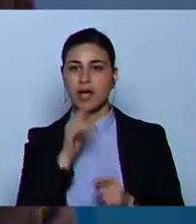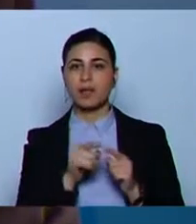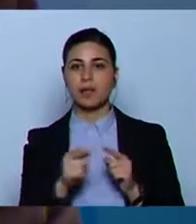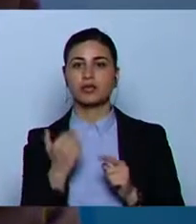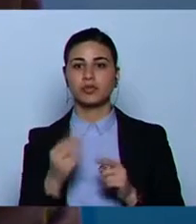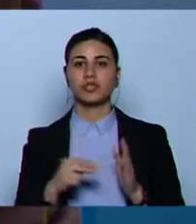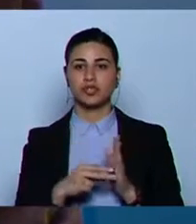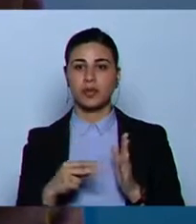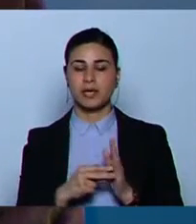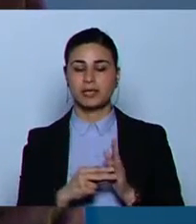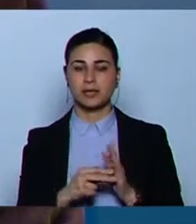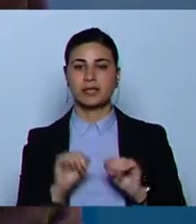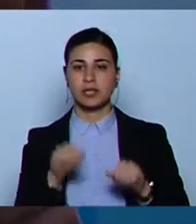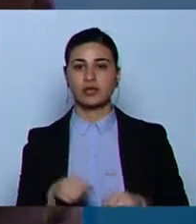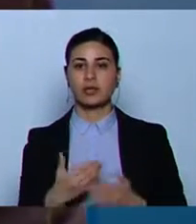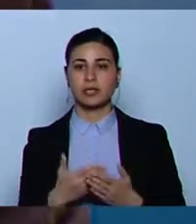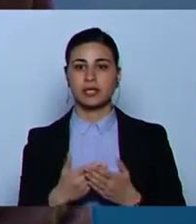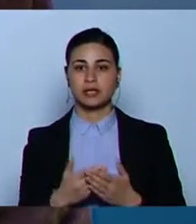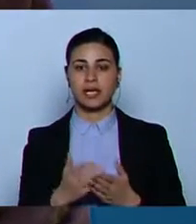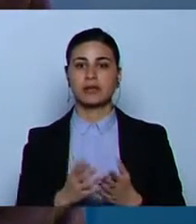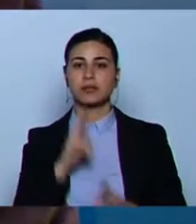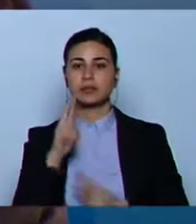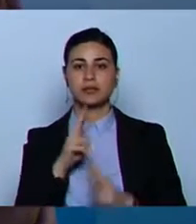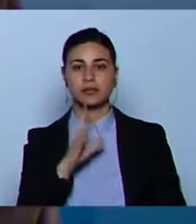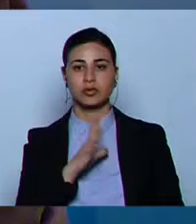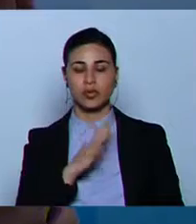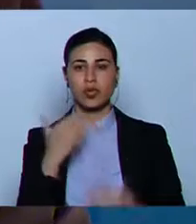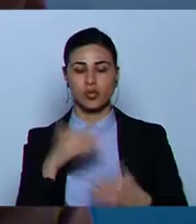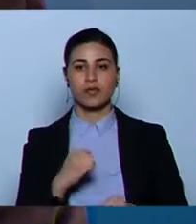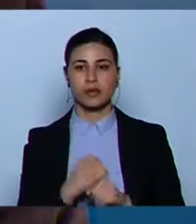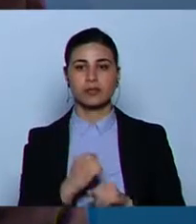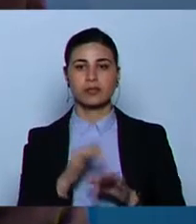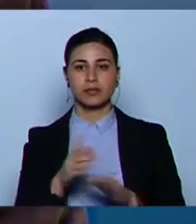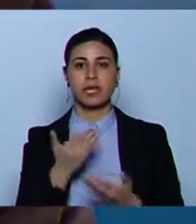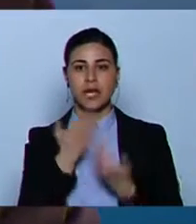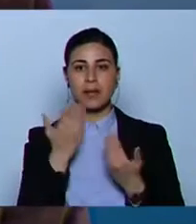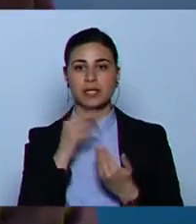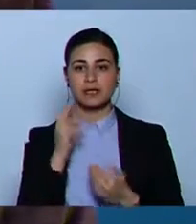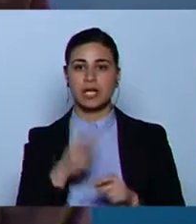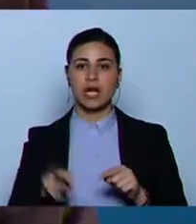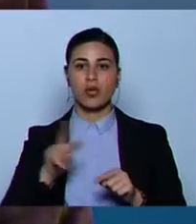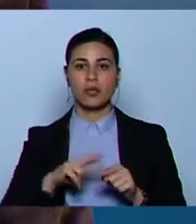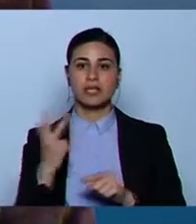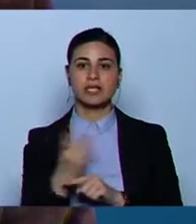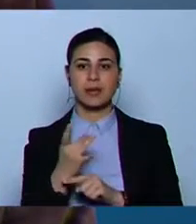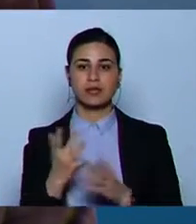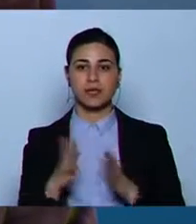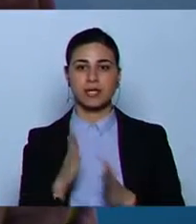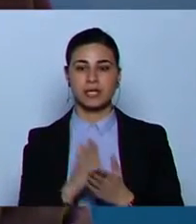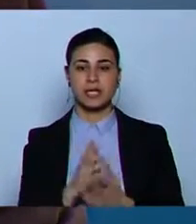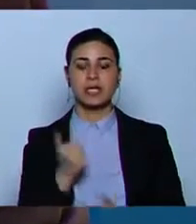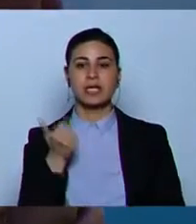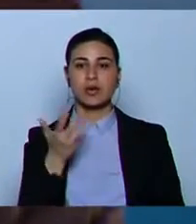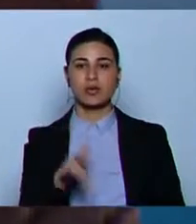მისი შეფასების საშუალებას. მათ შორის პეტიციას ვახსენებ, რომელიც იხვეწა პეტიცია და გამარტივდა და გაორმაგდა, გასამაგდა პეტიციების